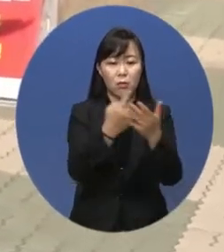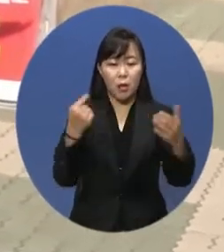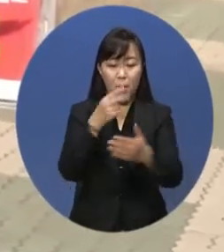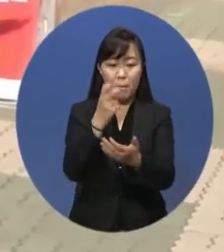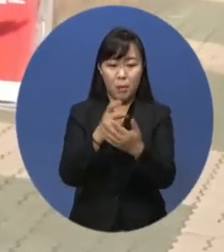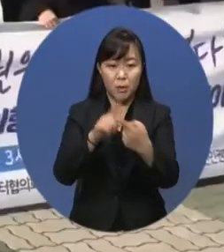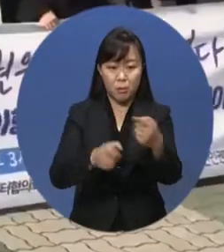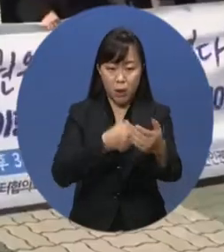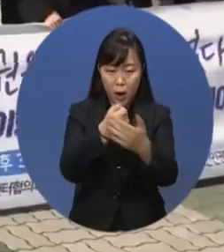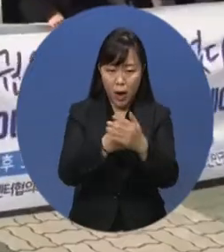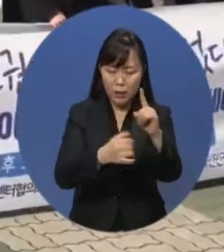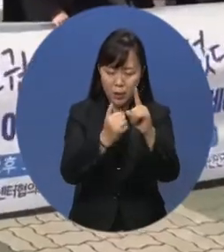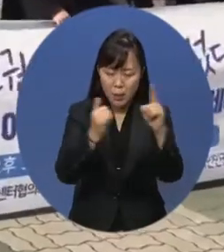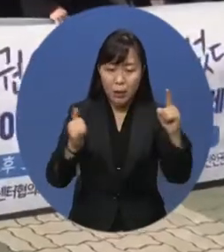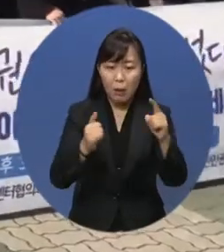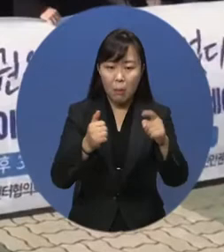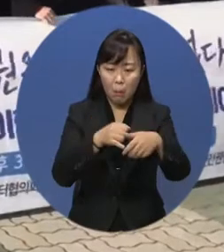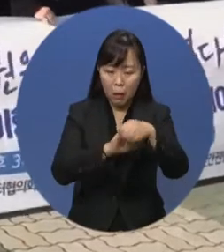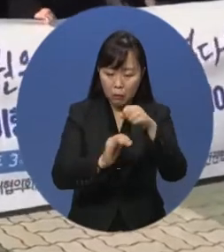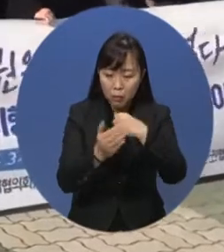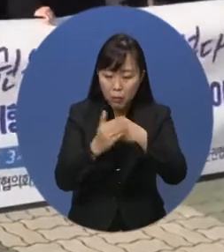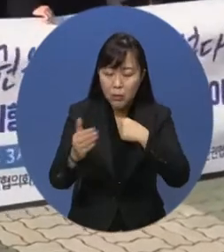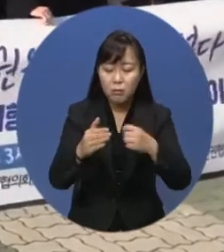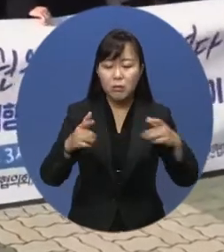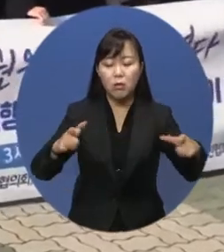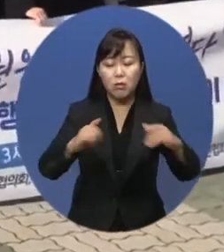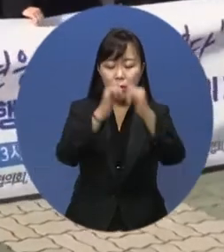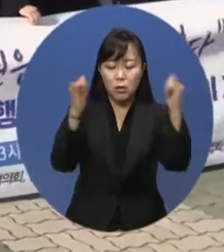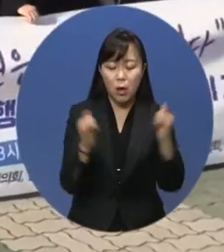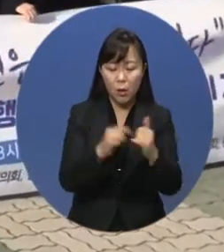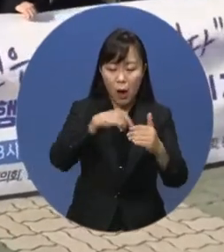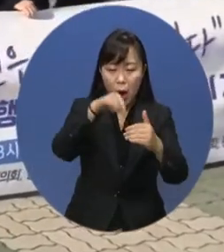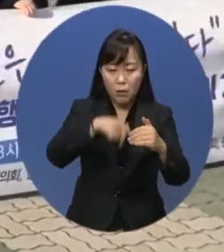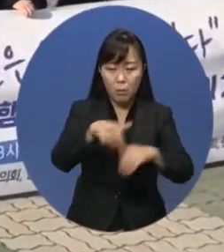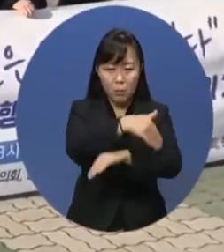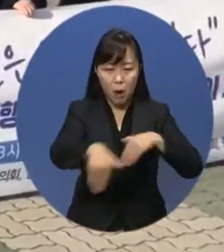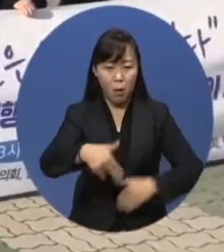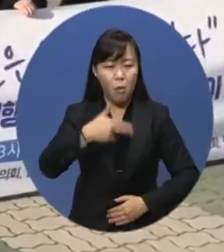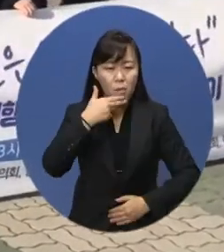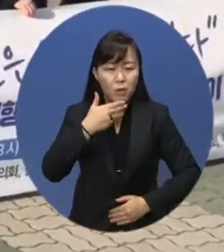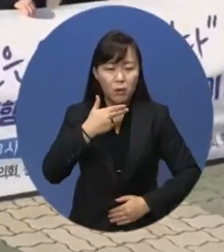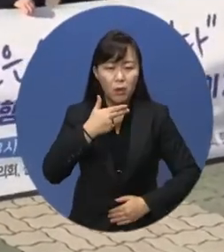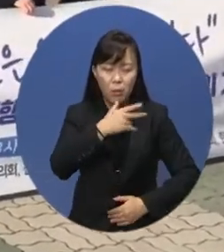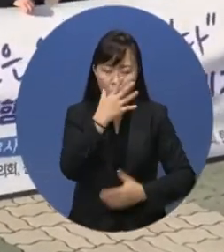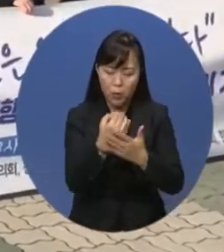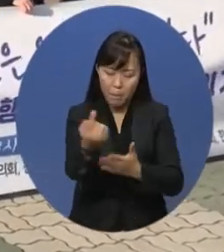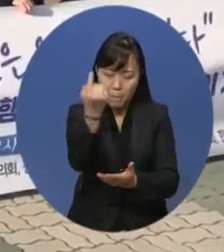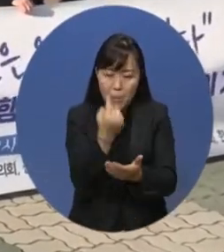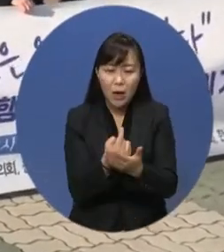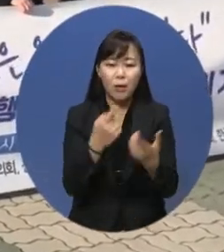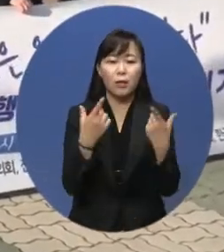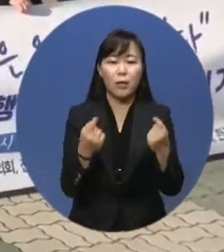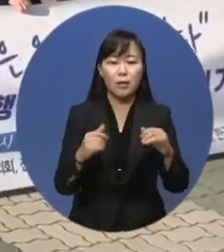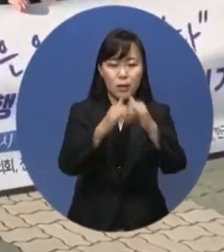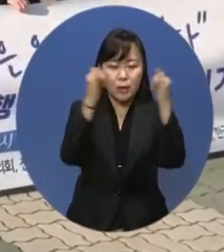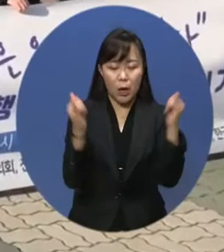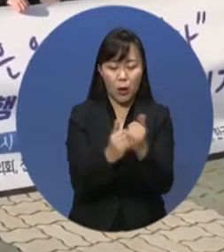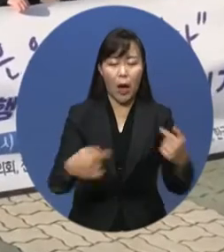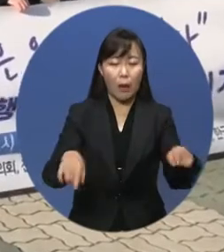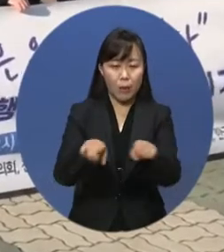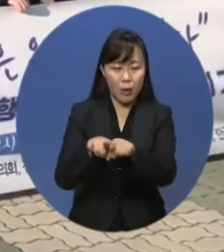한 사람도 장애가 있다는 이유로 지역사회에서 박탈당하지 않는 사회를 함께 만들어 나갈